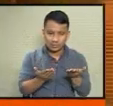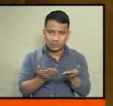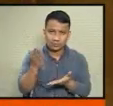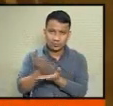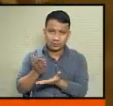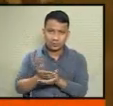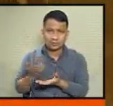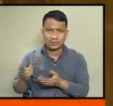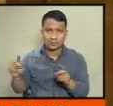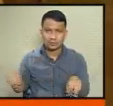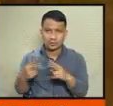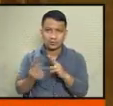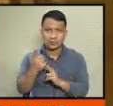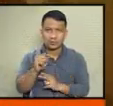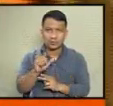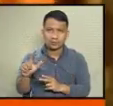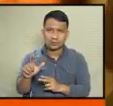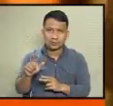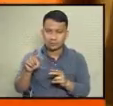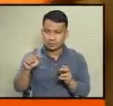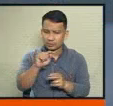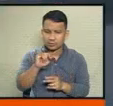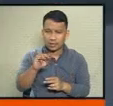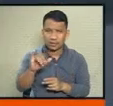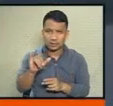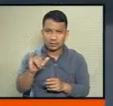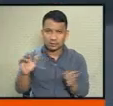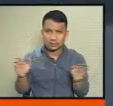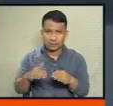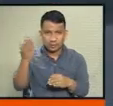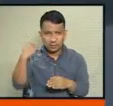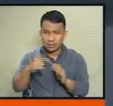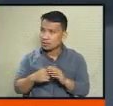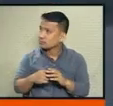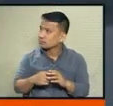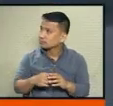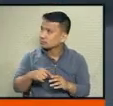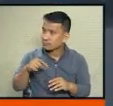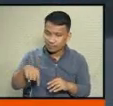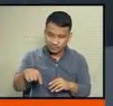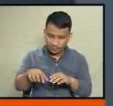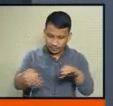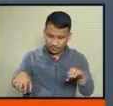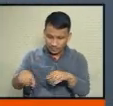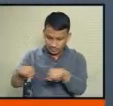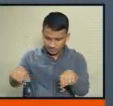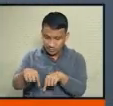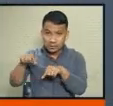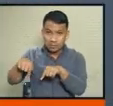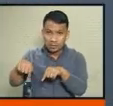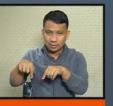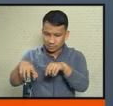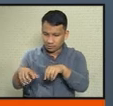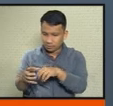ng pagtawag sa Taal na tiny volcano. Kala kasi natin na ito ang bulkan, itong bininti ang malaki. Pero yun